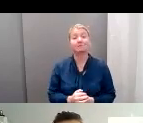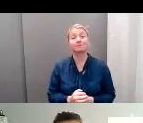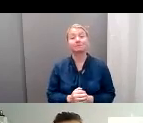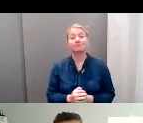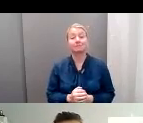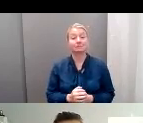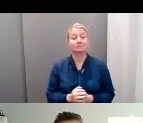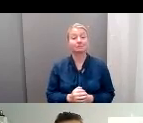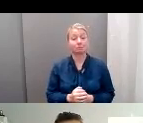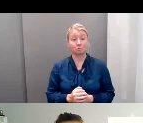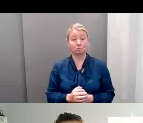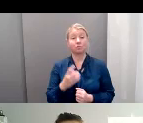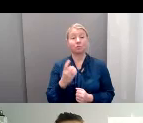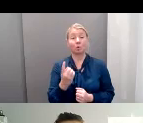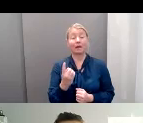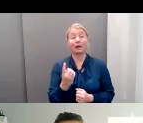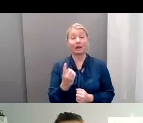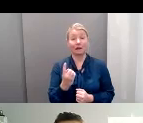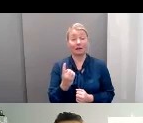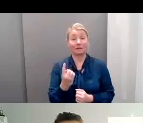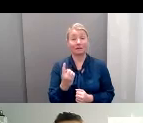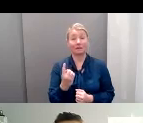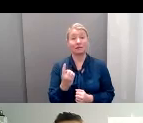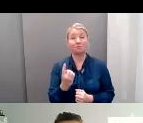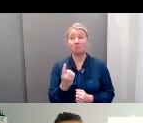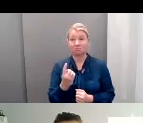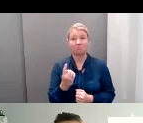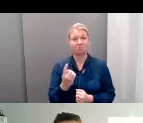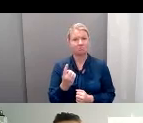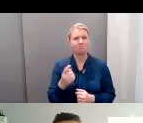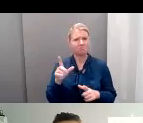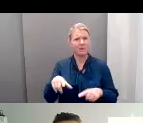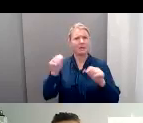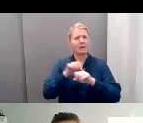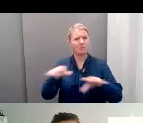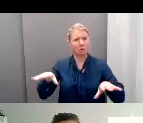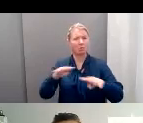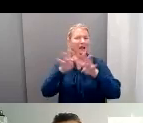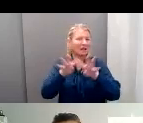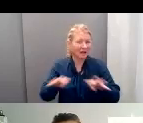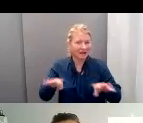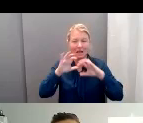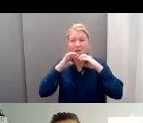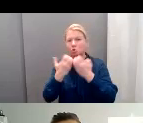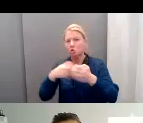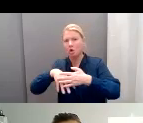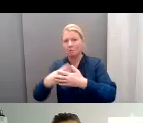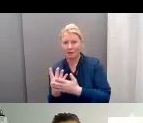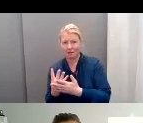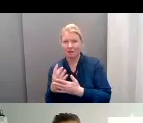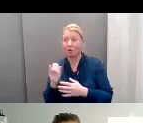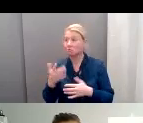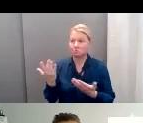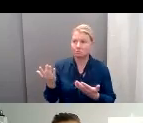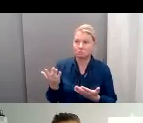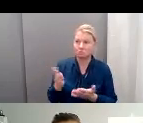Och en sak var att man letar efter information på nätet och i sociala medier om man inte får tag i den hos